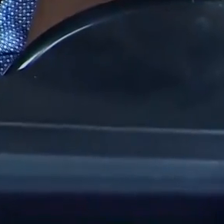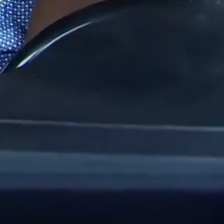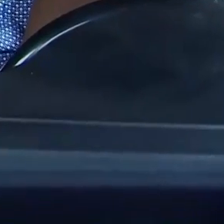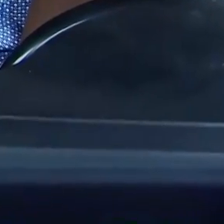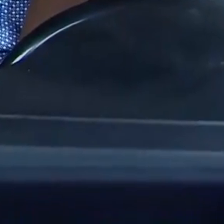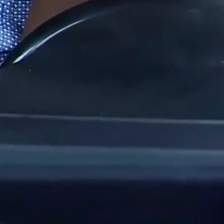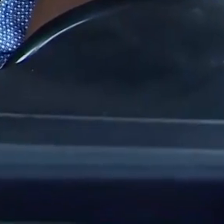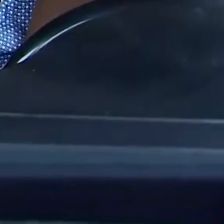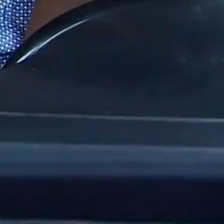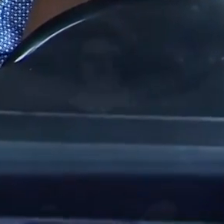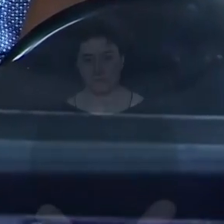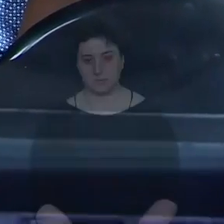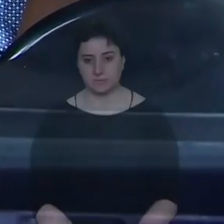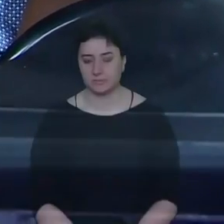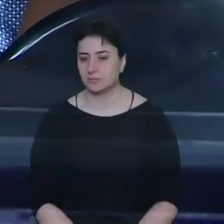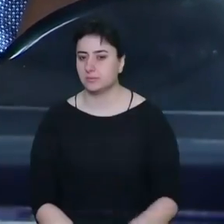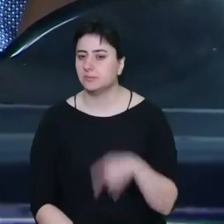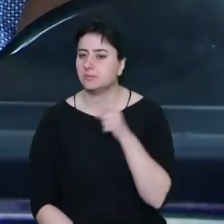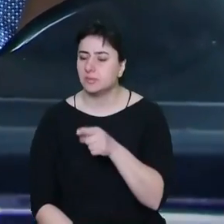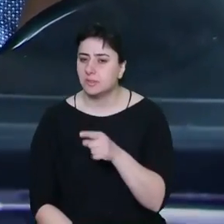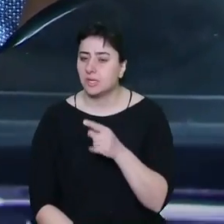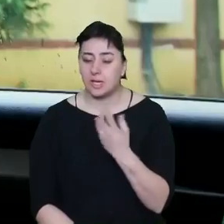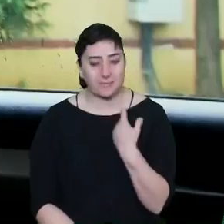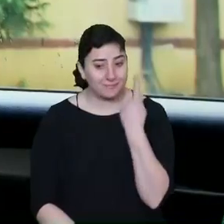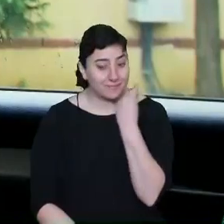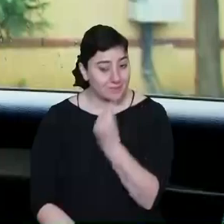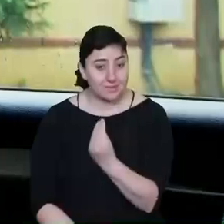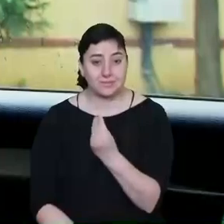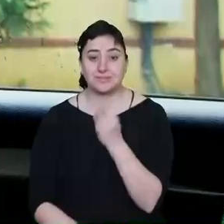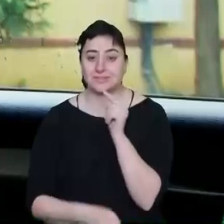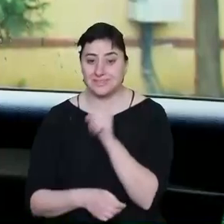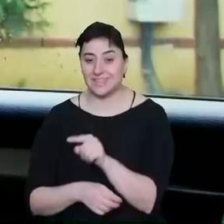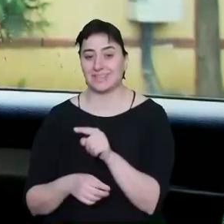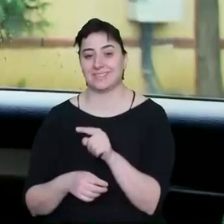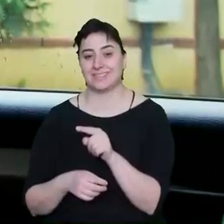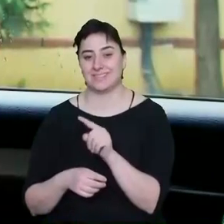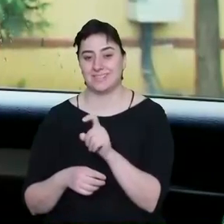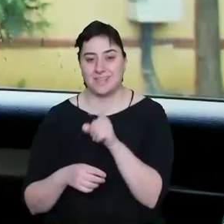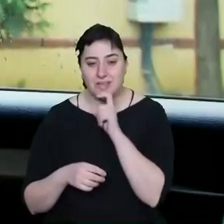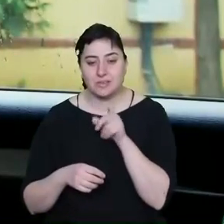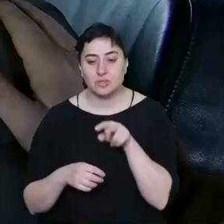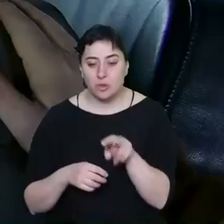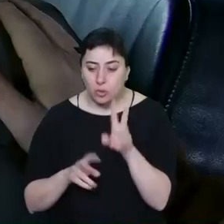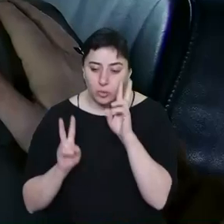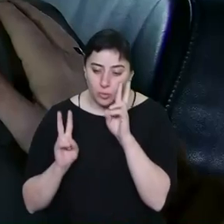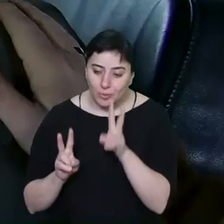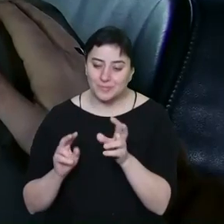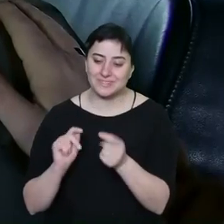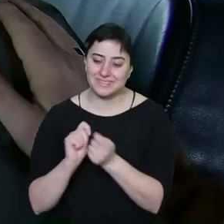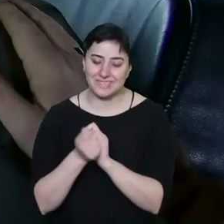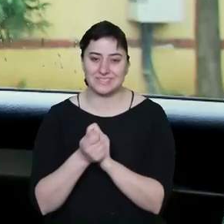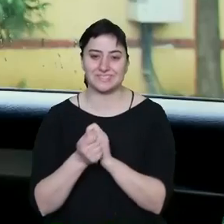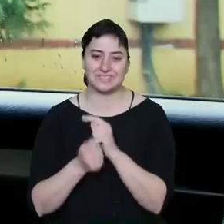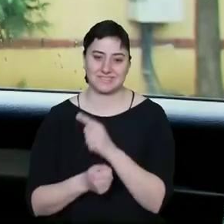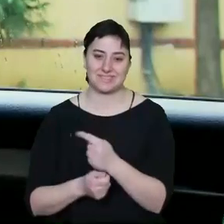açıp Şükrü'ye döndü. Sana tavsiyem Şükrü, senin de yanlış yolda olduğunu görmen